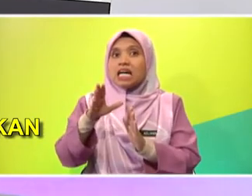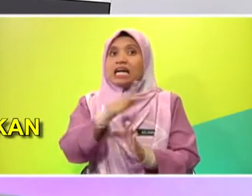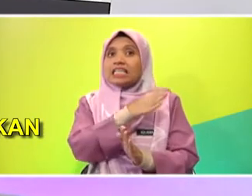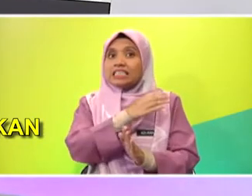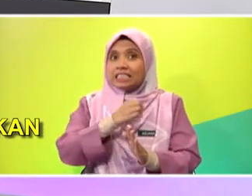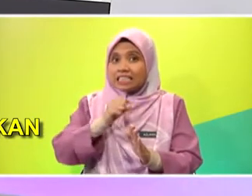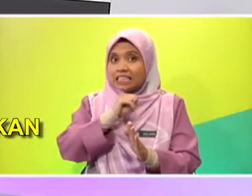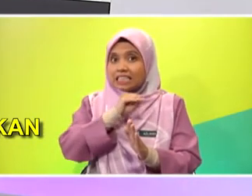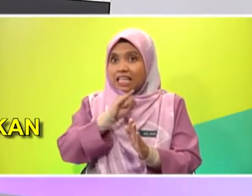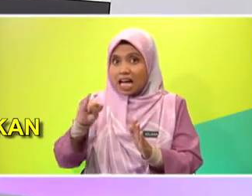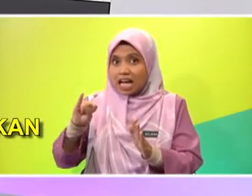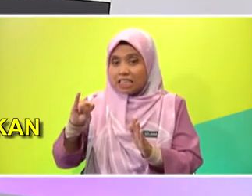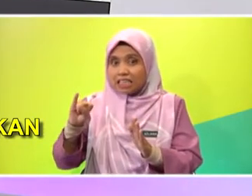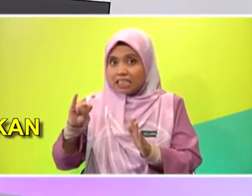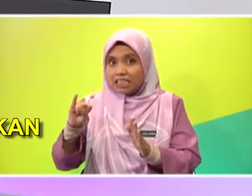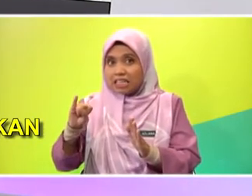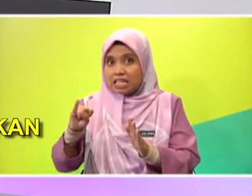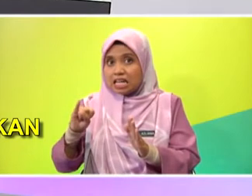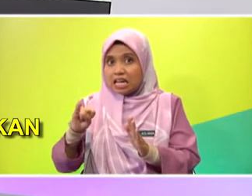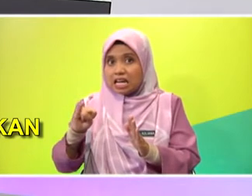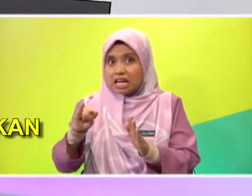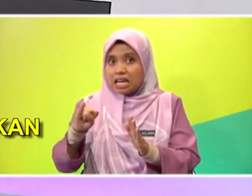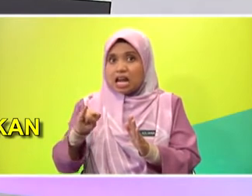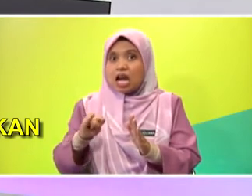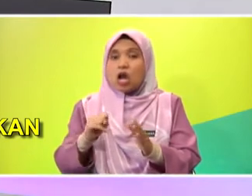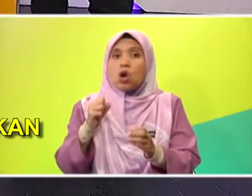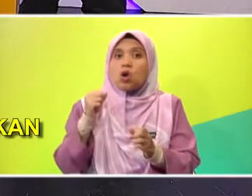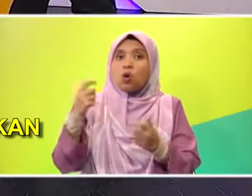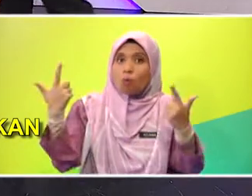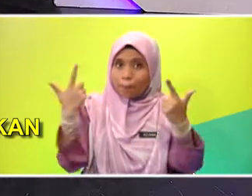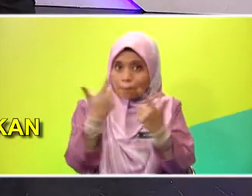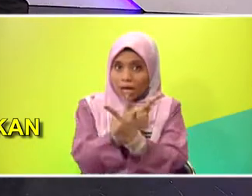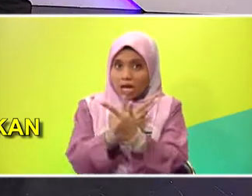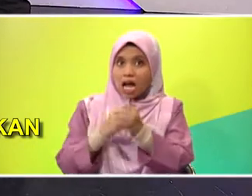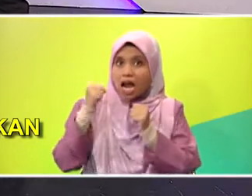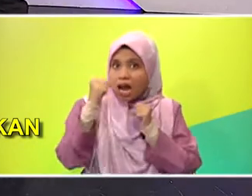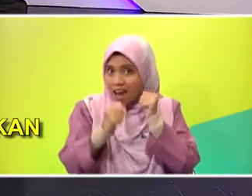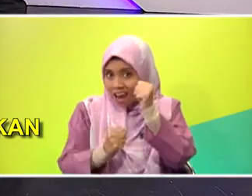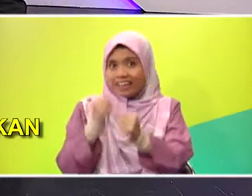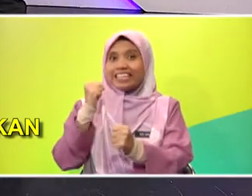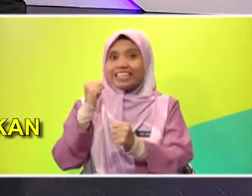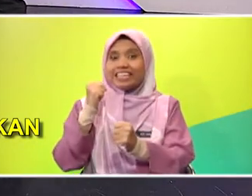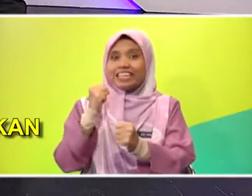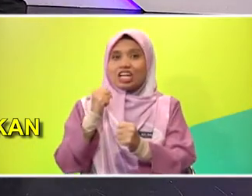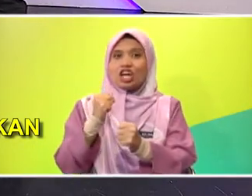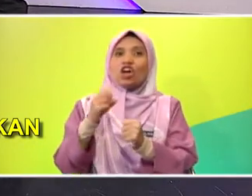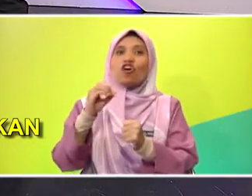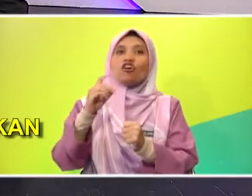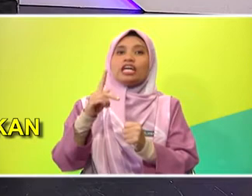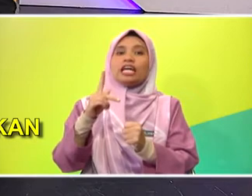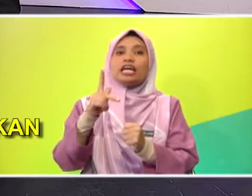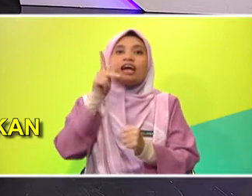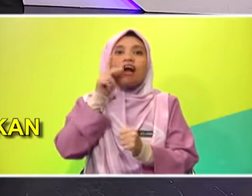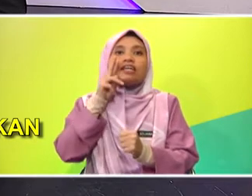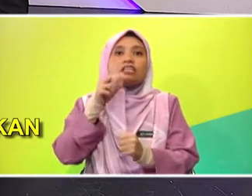Hai acara lomba lari Oke Betul kain obtainable cabut cabut cabut